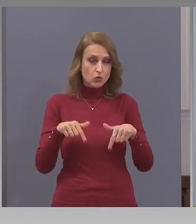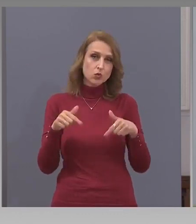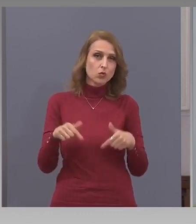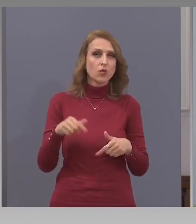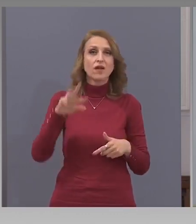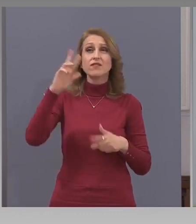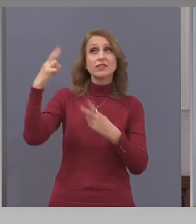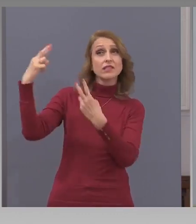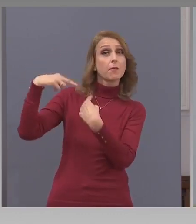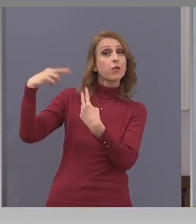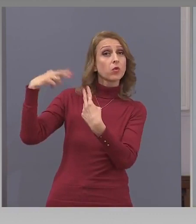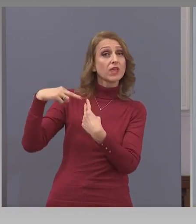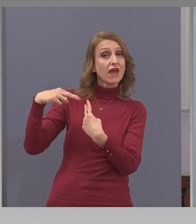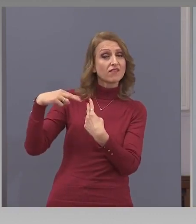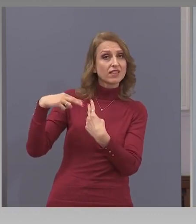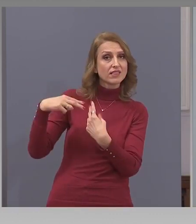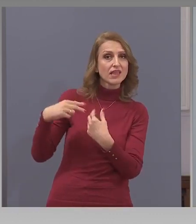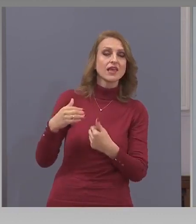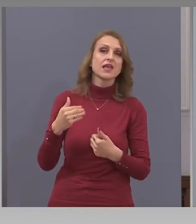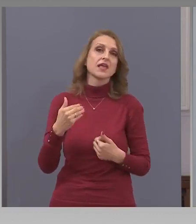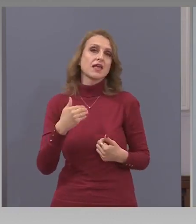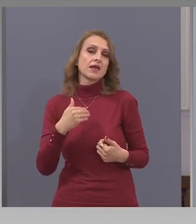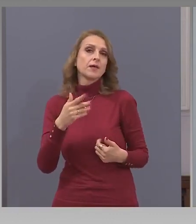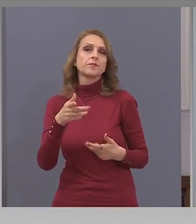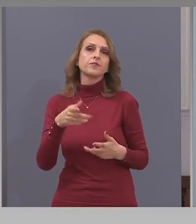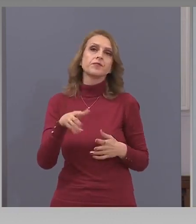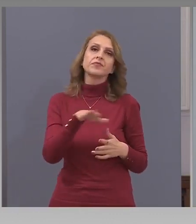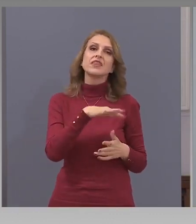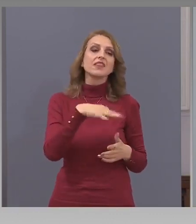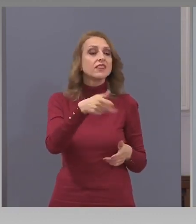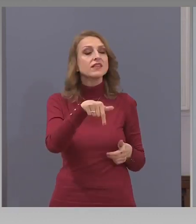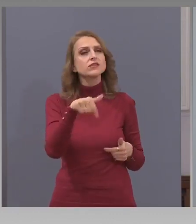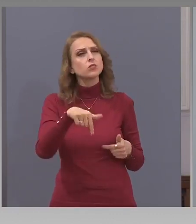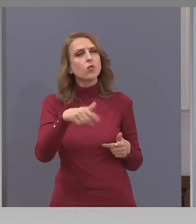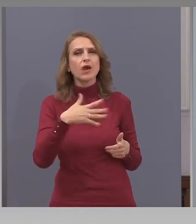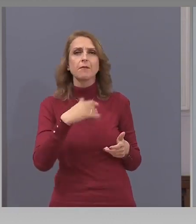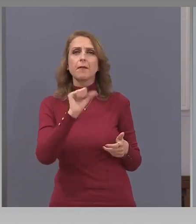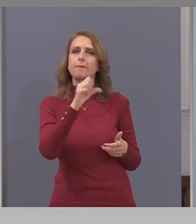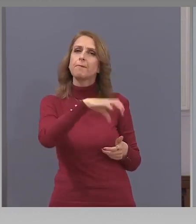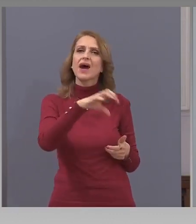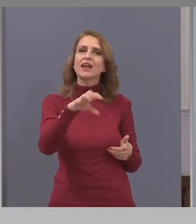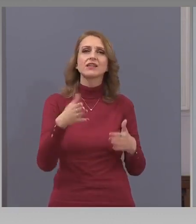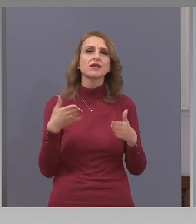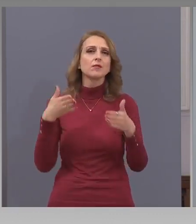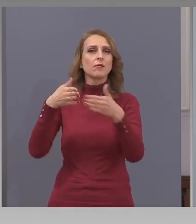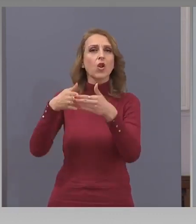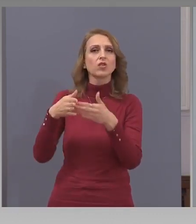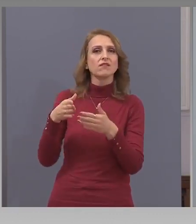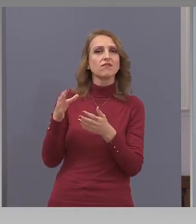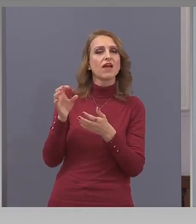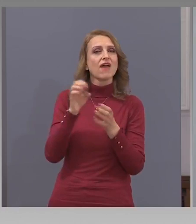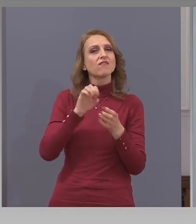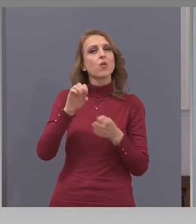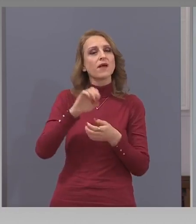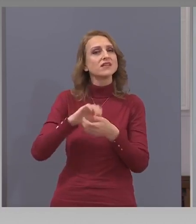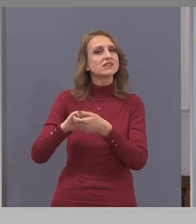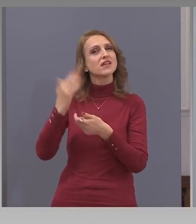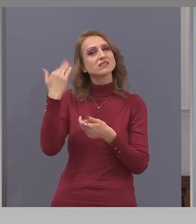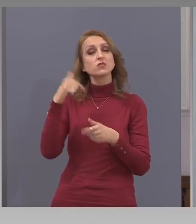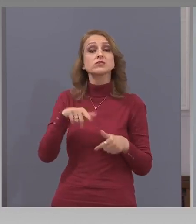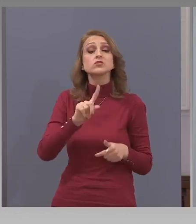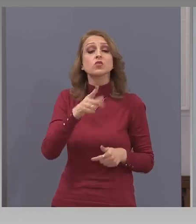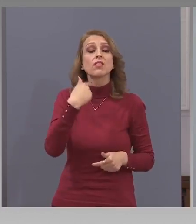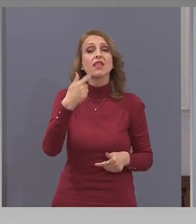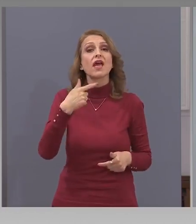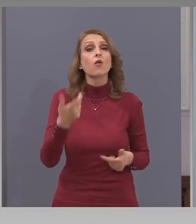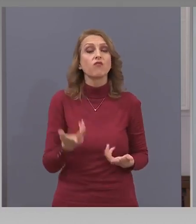сладури, където бяха срещу еврозоната. Що не се изказват сега? Що не се изказват? Защото Европейската централна